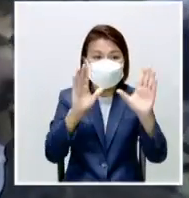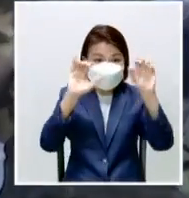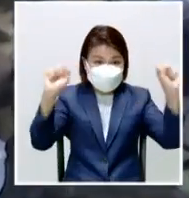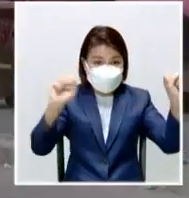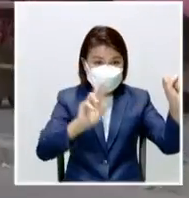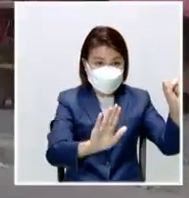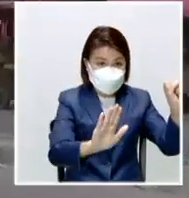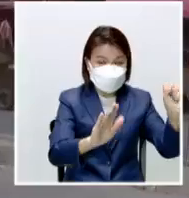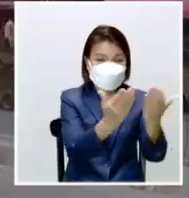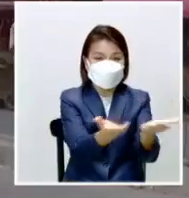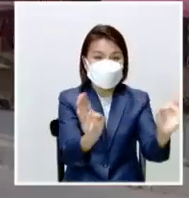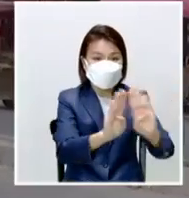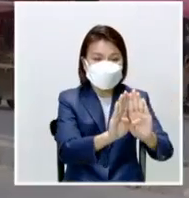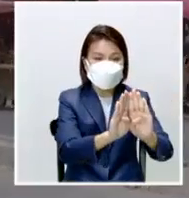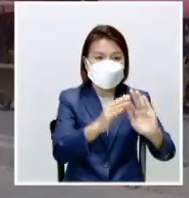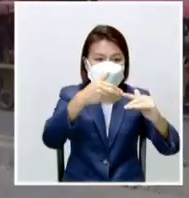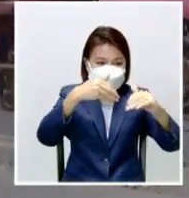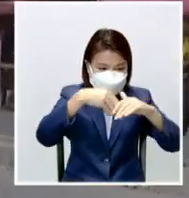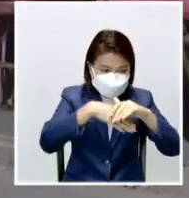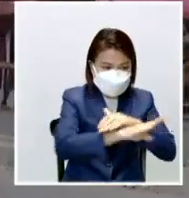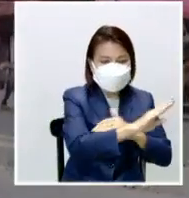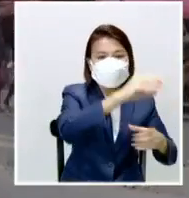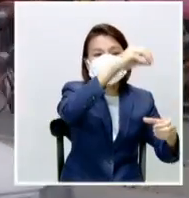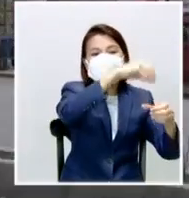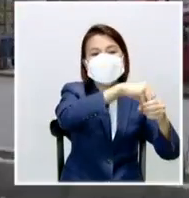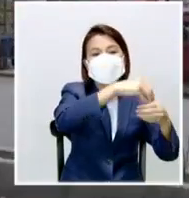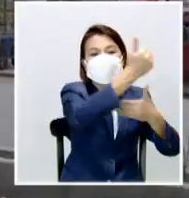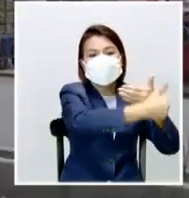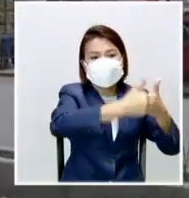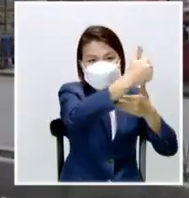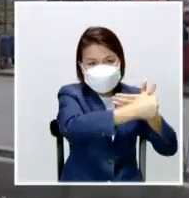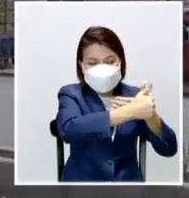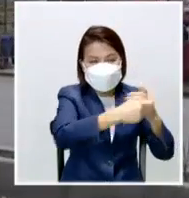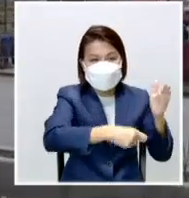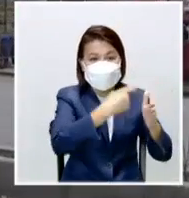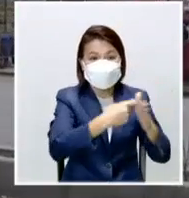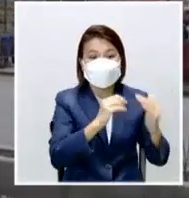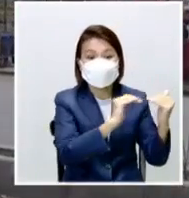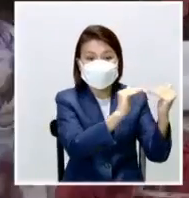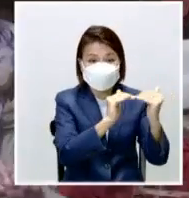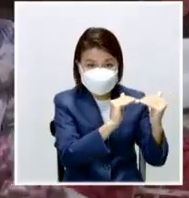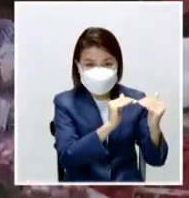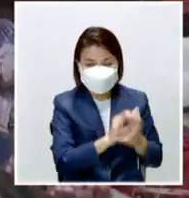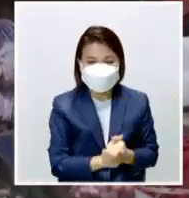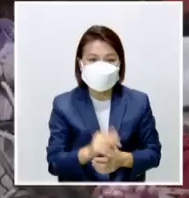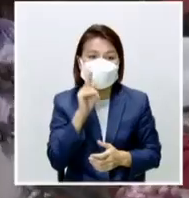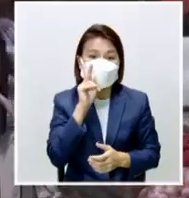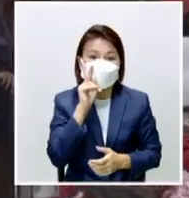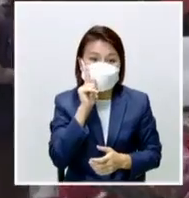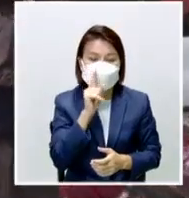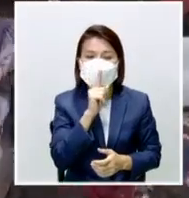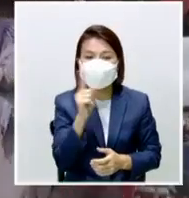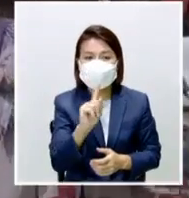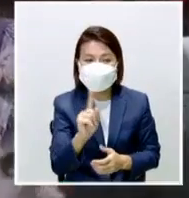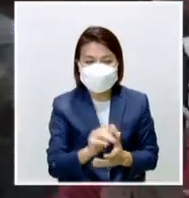านและครอบครัวเนี่ยไปลี้ภัยอยู่ในประเทศแล้วนะคะด้วยเหตุผลด้านมนุษยธรรมก่อนหน้านี้รอยเตอร์สรายงานว่าน